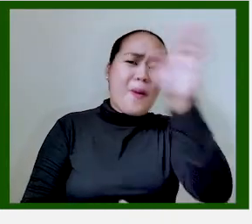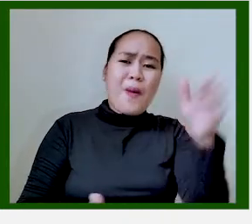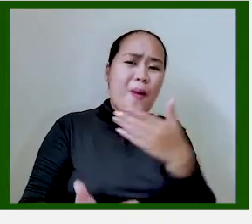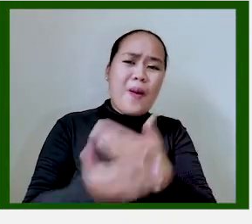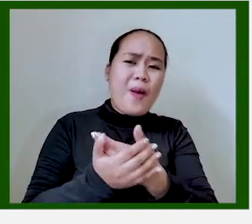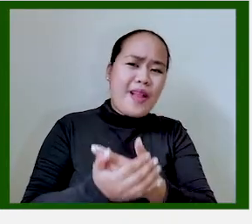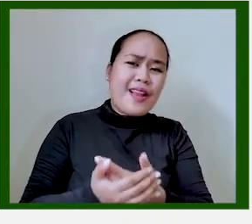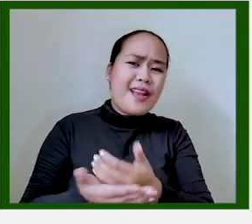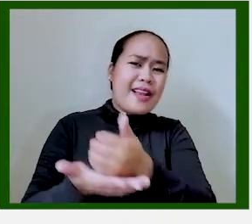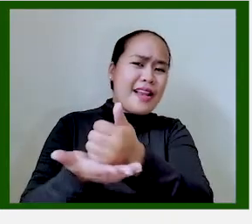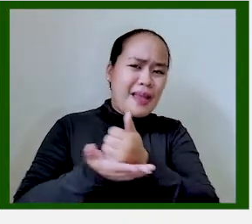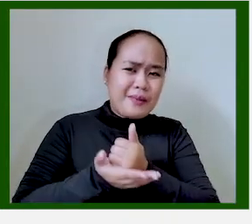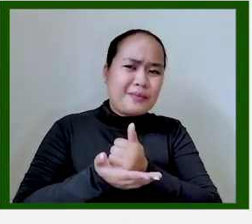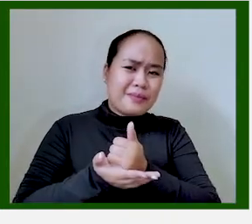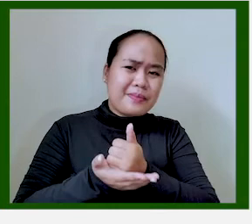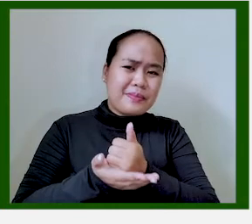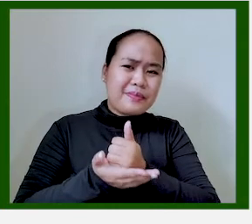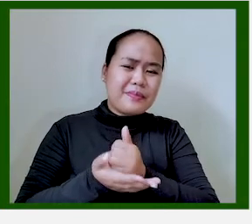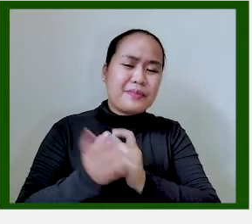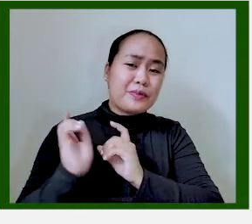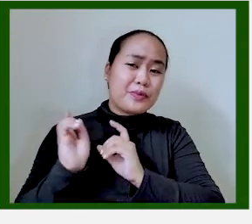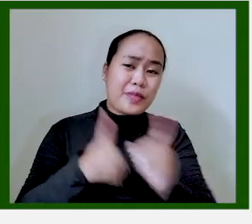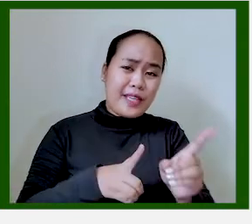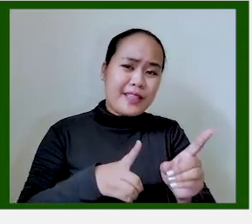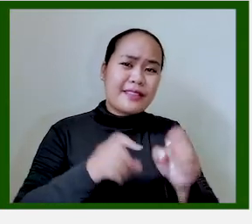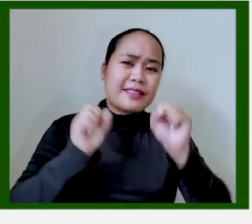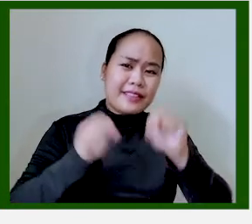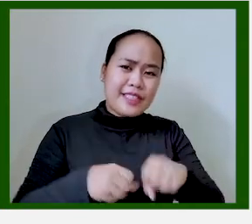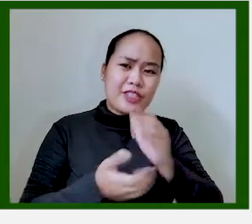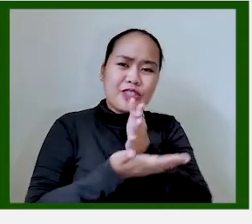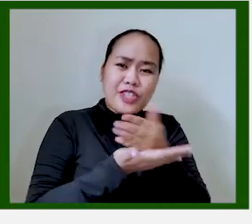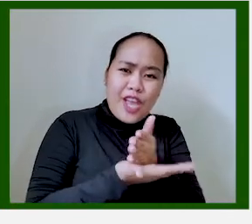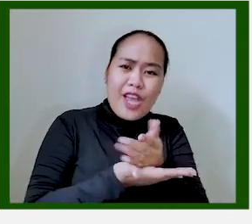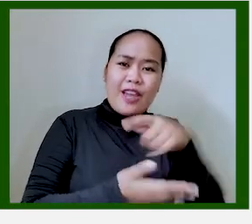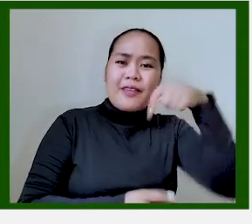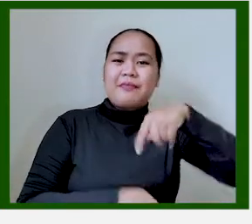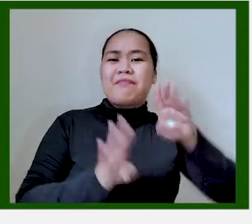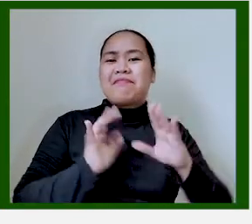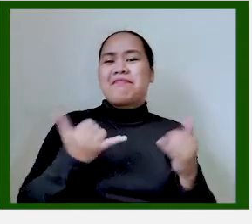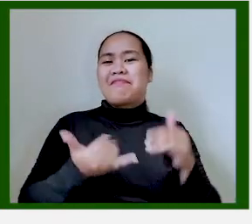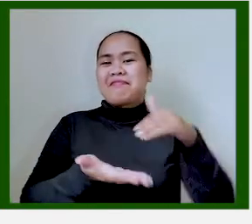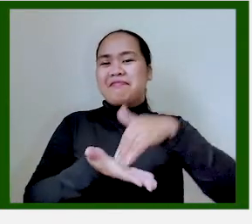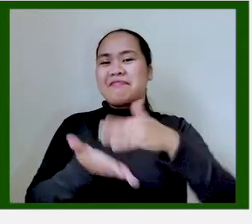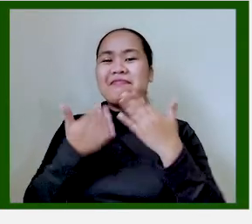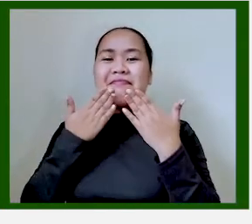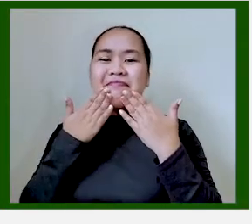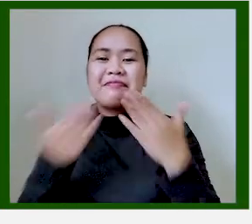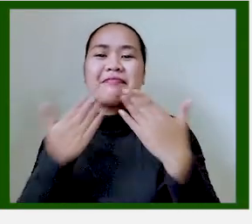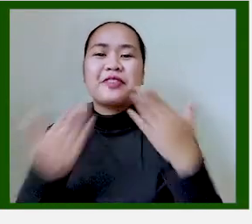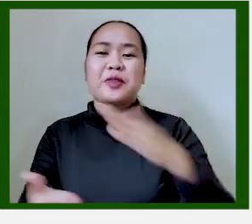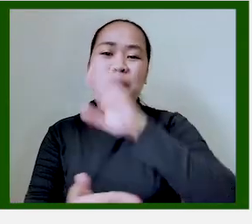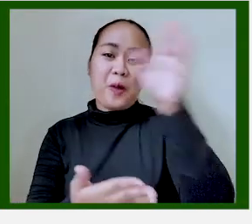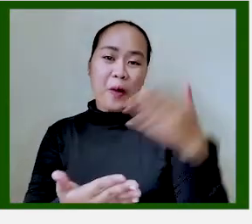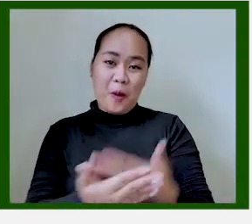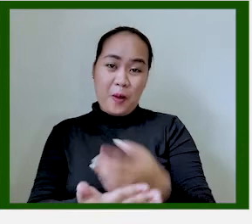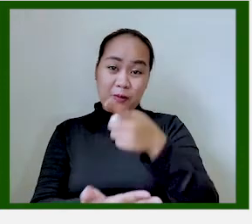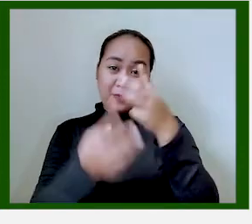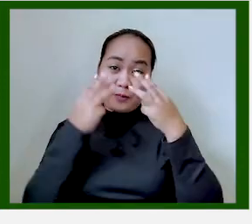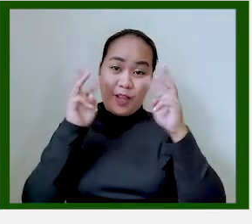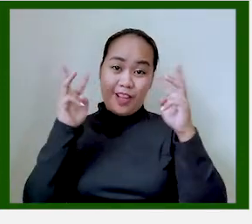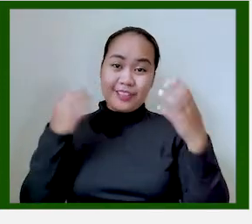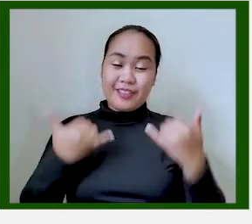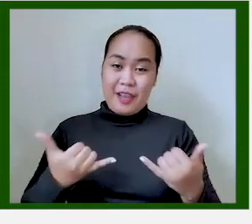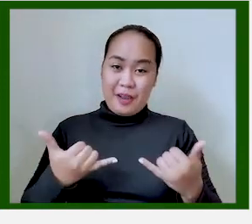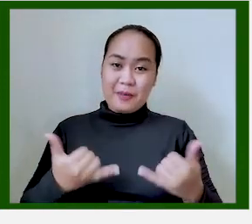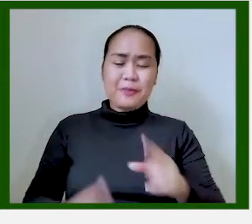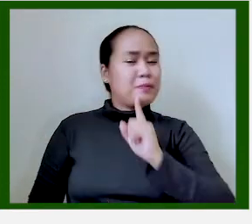nagdo-donate, diba? Nagko-contribute sa ating barangay. So muli, ang aking pagpapasalamat sa inyong pakikinig. And rest assured, no,